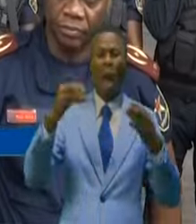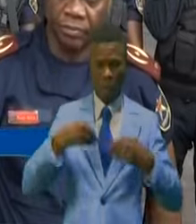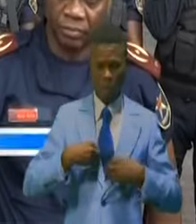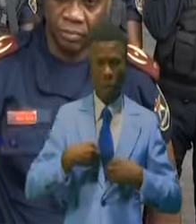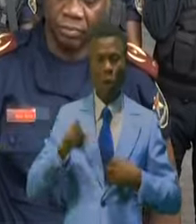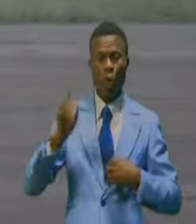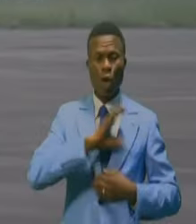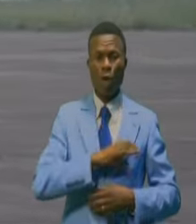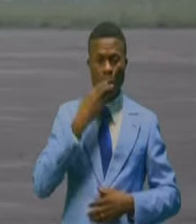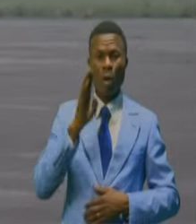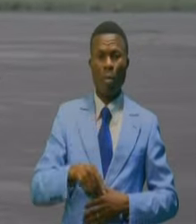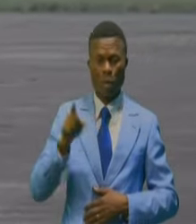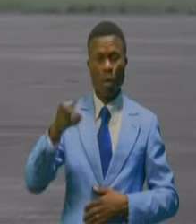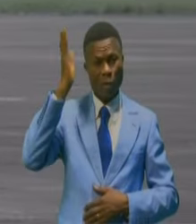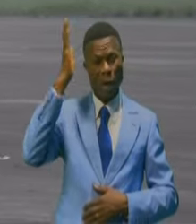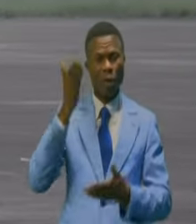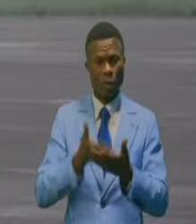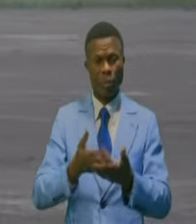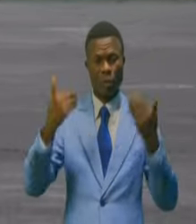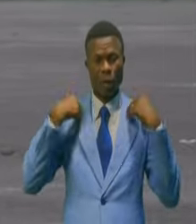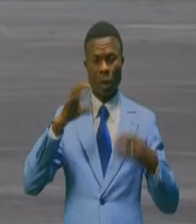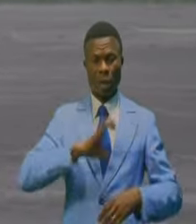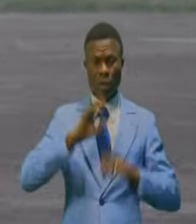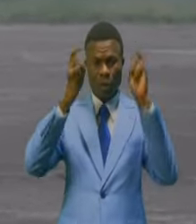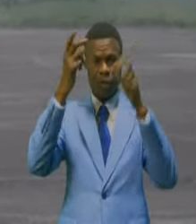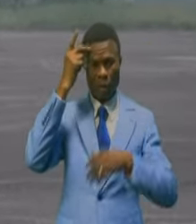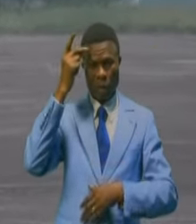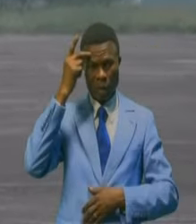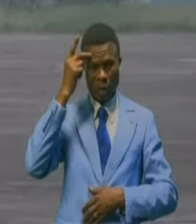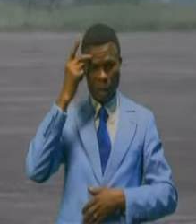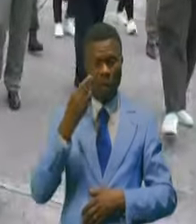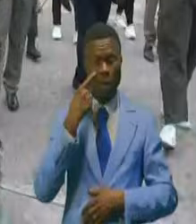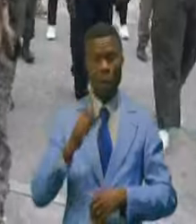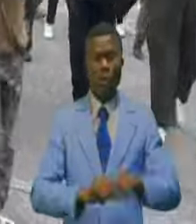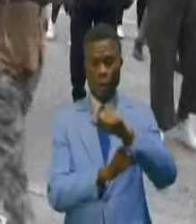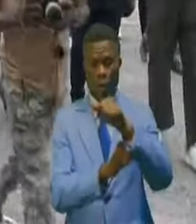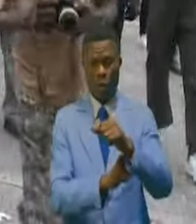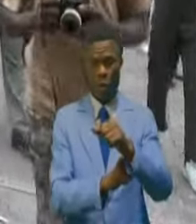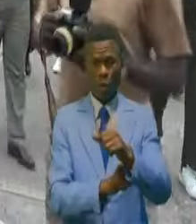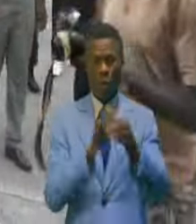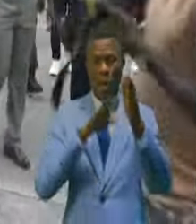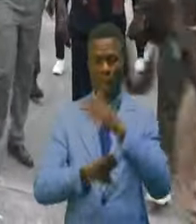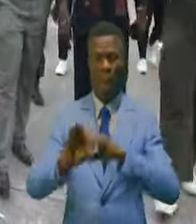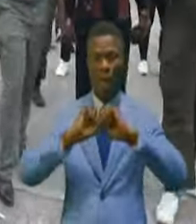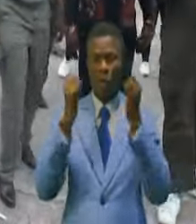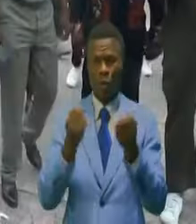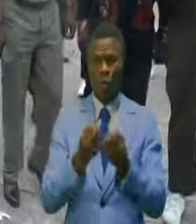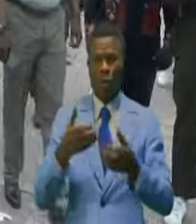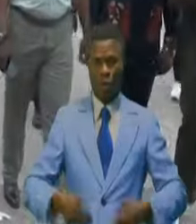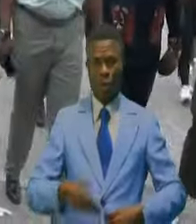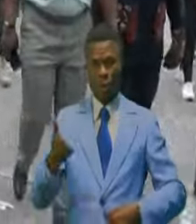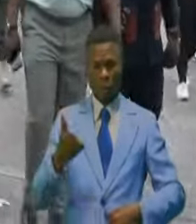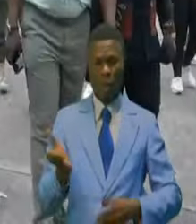as dit que les patrons de la police, ville de Kinshasa, trouvent ici un appui pour la réinsertion de ces jeunes